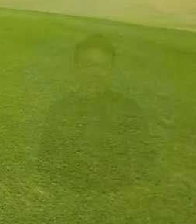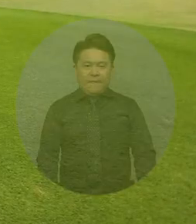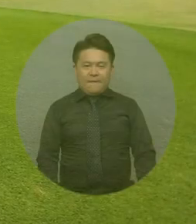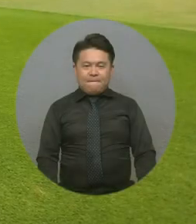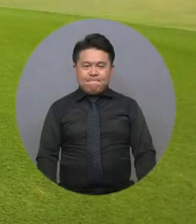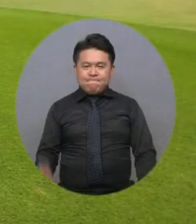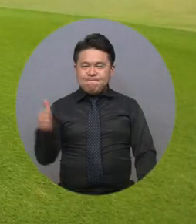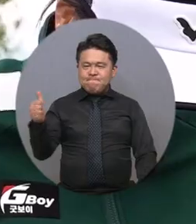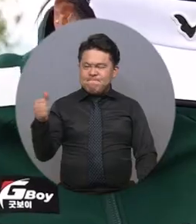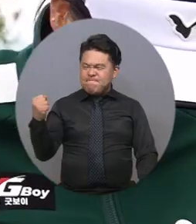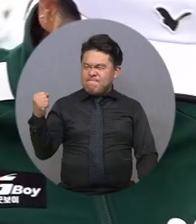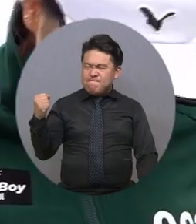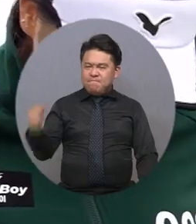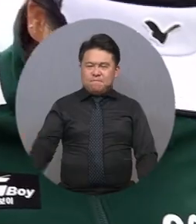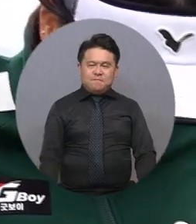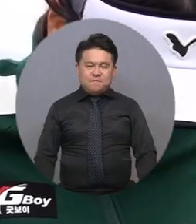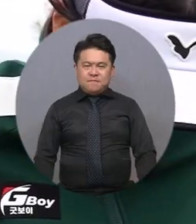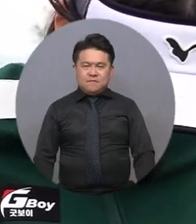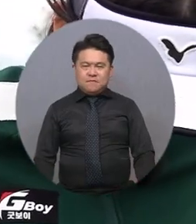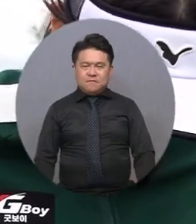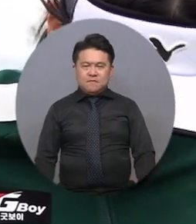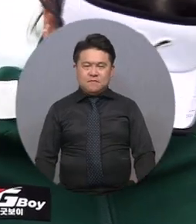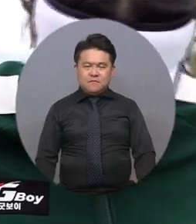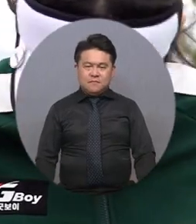한번 여봐.